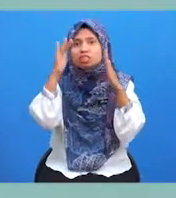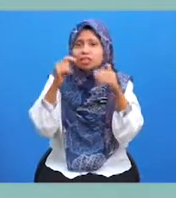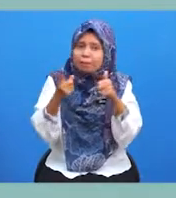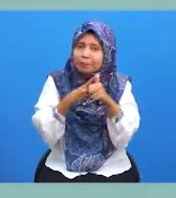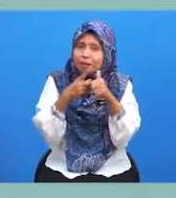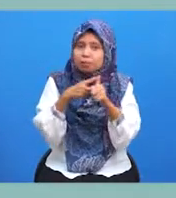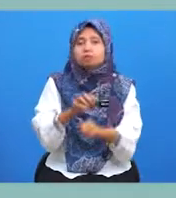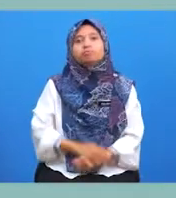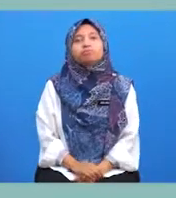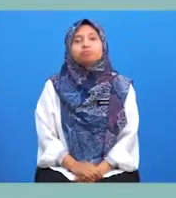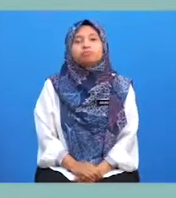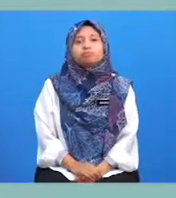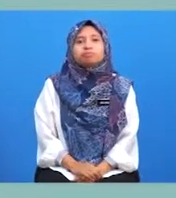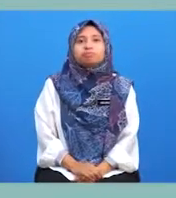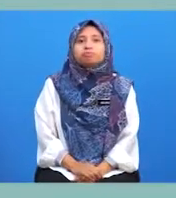yang pertama?